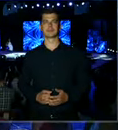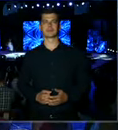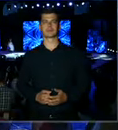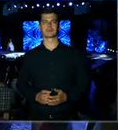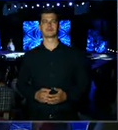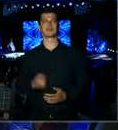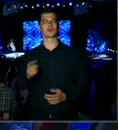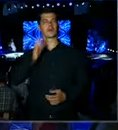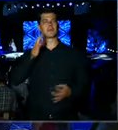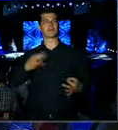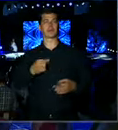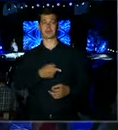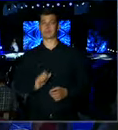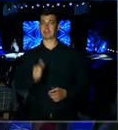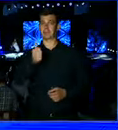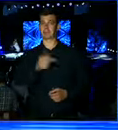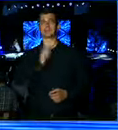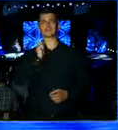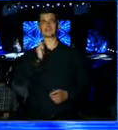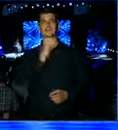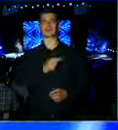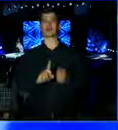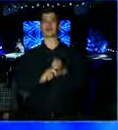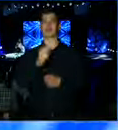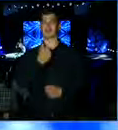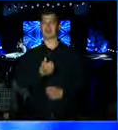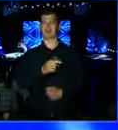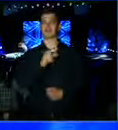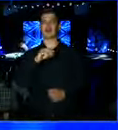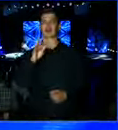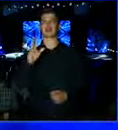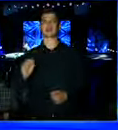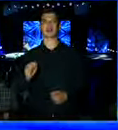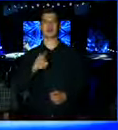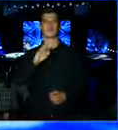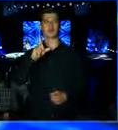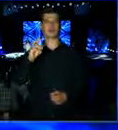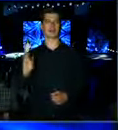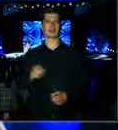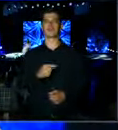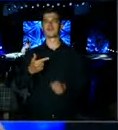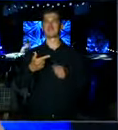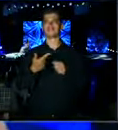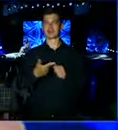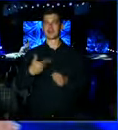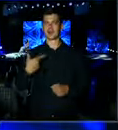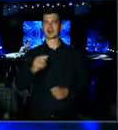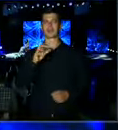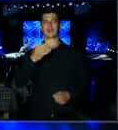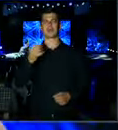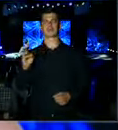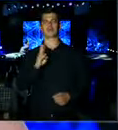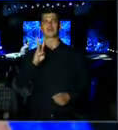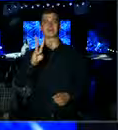Drodzy Państwo, jako pierwsza zaprezentuje się kandydatka numer 1, Patrycja Wójciak, lat 20, Tomaszów